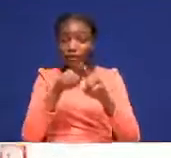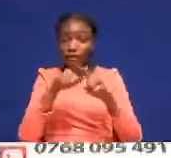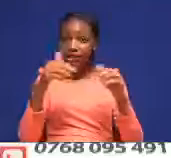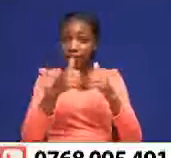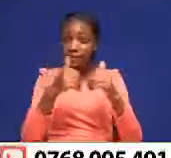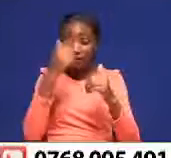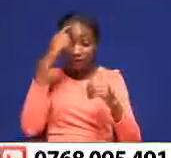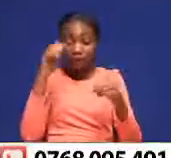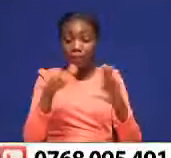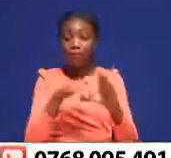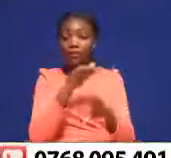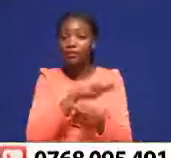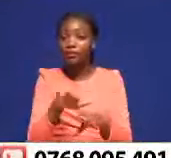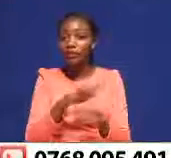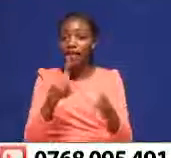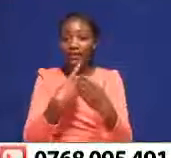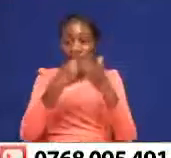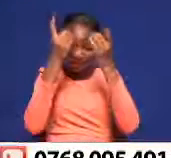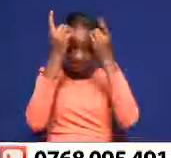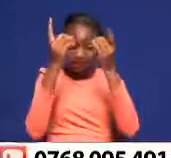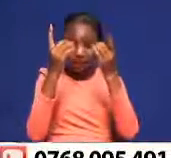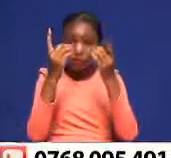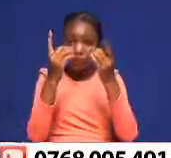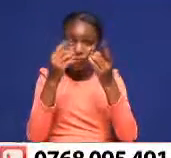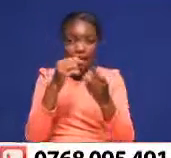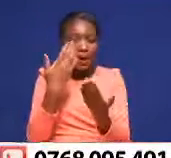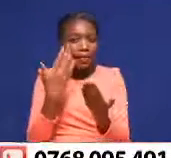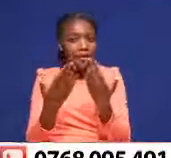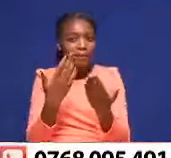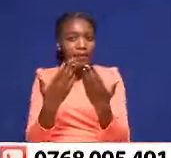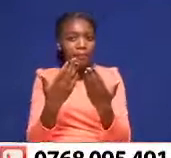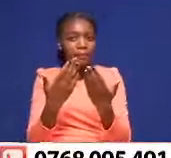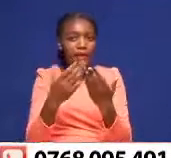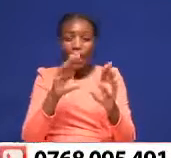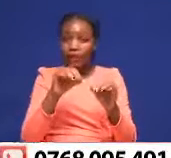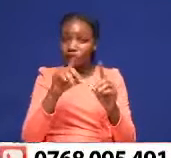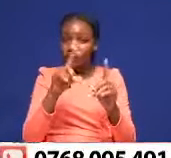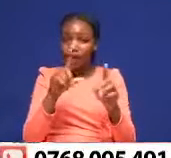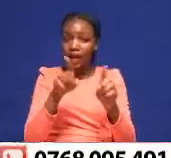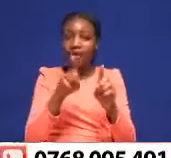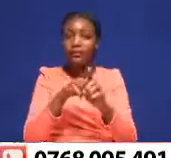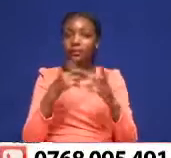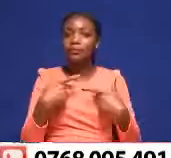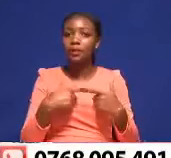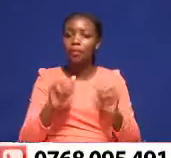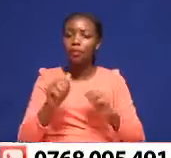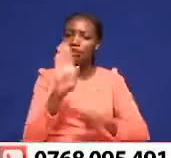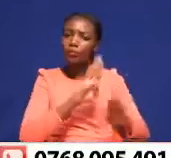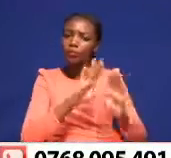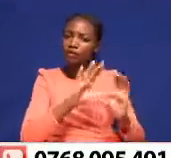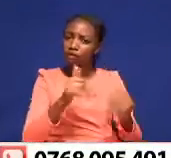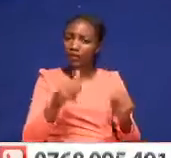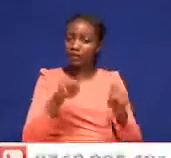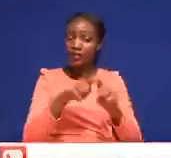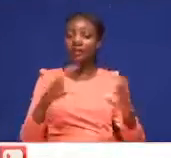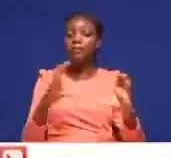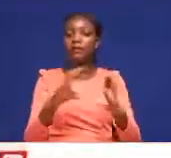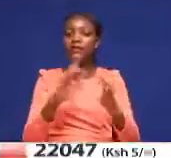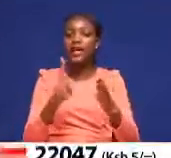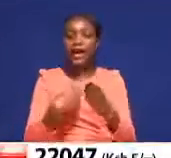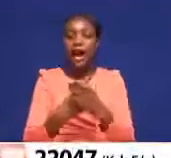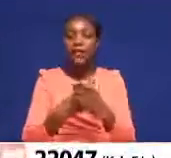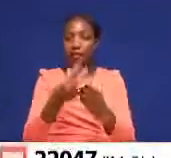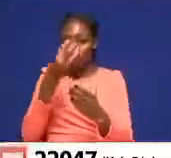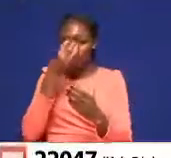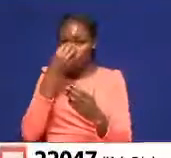wabunge. Ikiwa ni hatua ambayo imetajwa kama aliyofaulu katika kurejesha nidhamu katika chama hicho. Ruto, ambaye baadhi